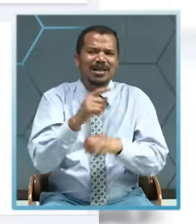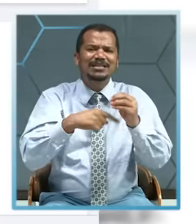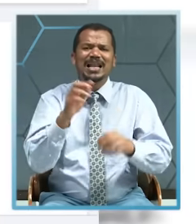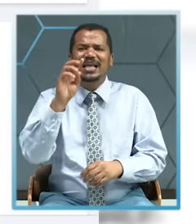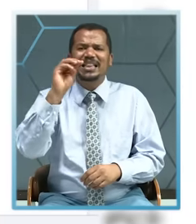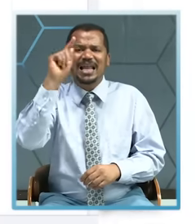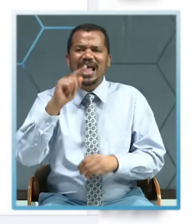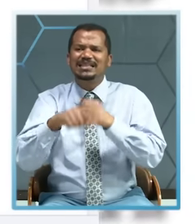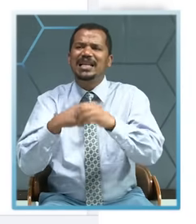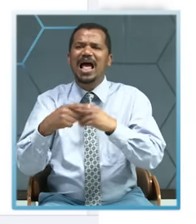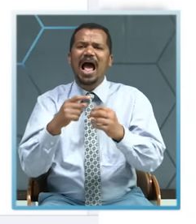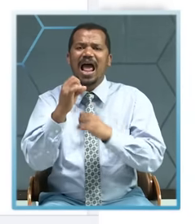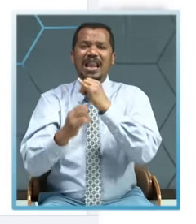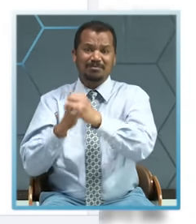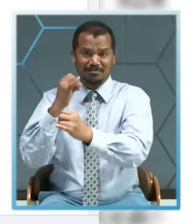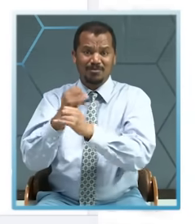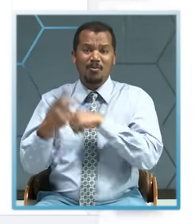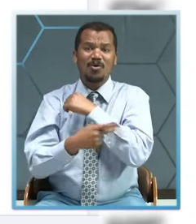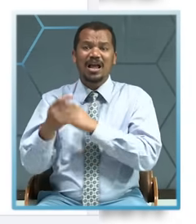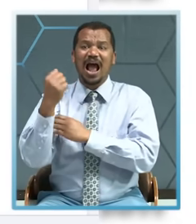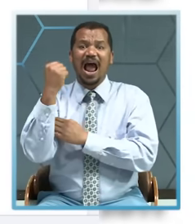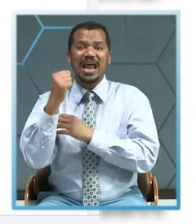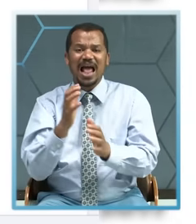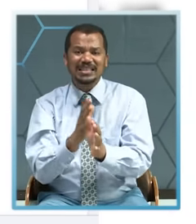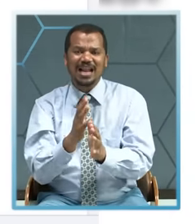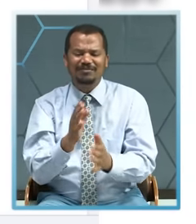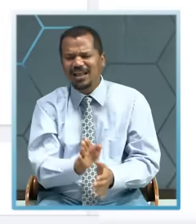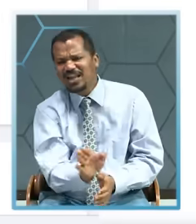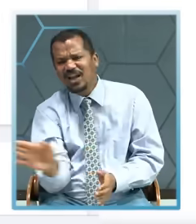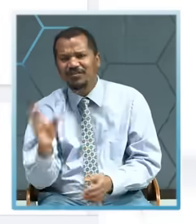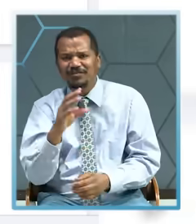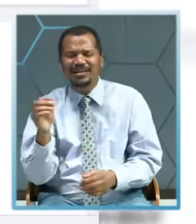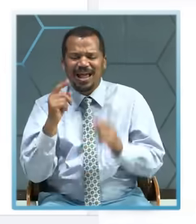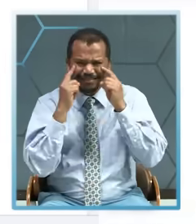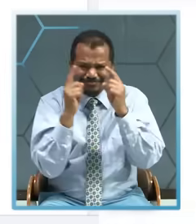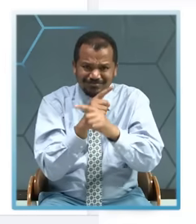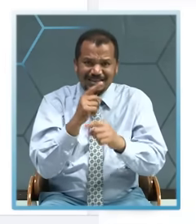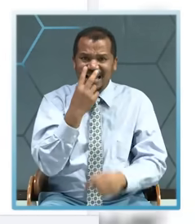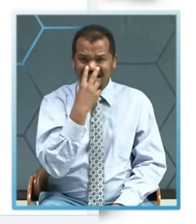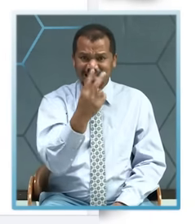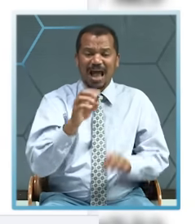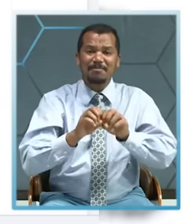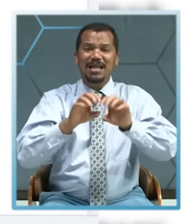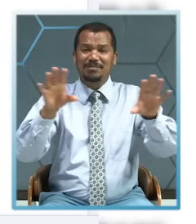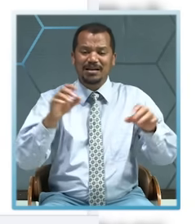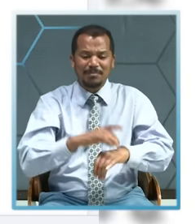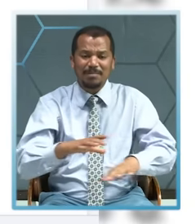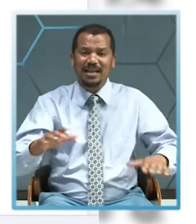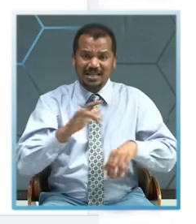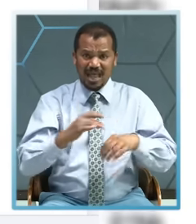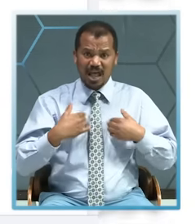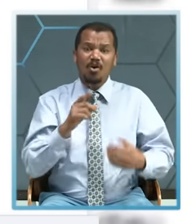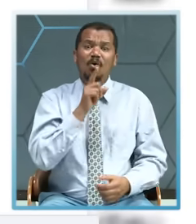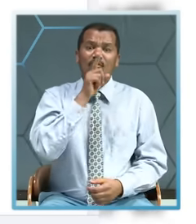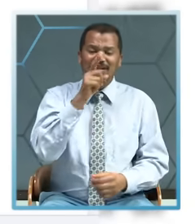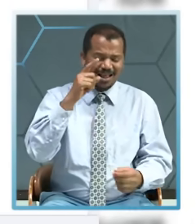ስለ ቀጠናውም ሆነ ስለ ዓለም አቀፍ ፖለቲካዊ ኃይል አስተላለፍ በፍጹም የተንሻፈፈና የተንሸዋረረ እይታ የሚያንጸባርቅ በመሬት